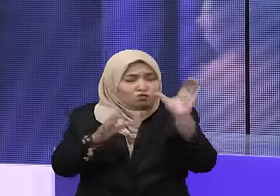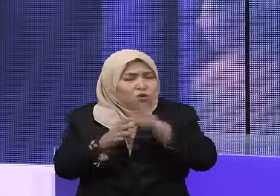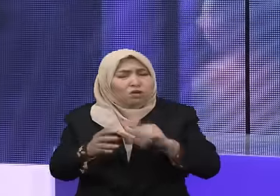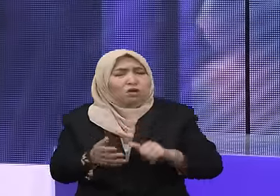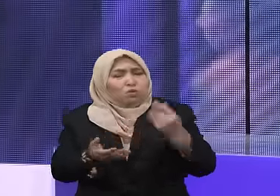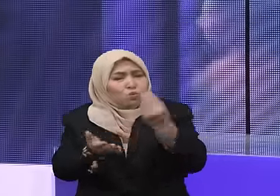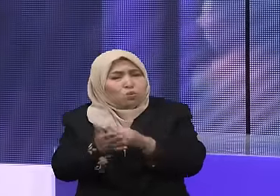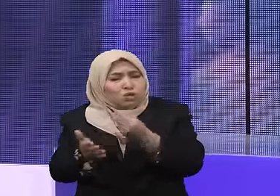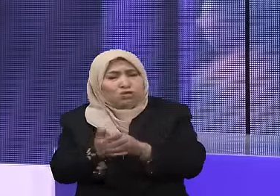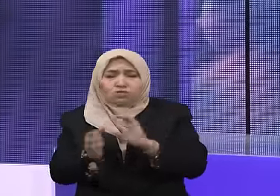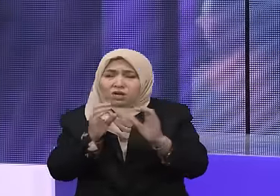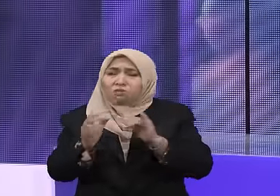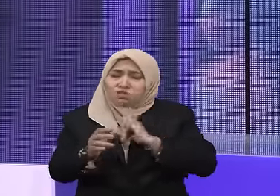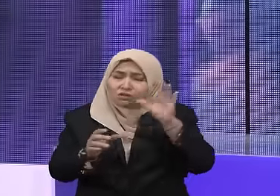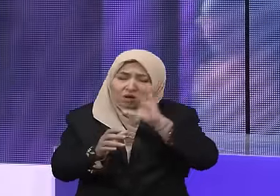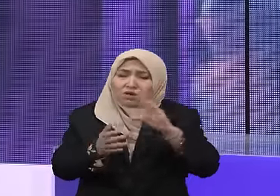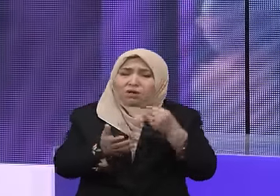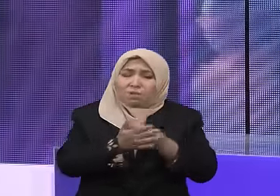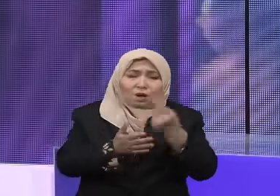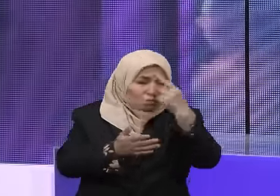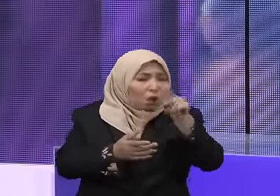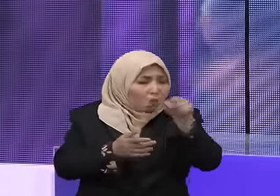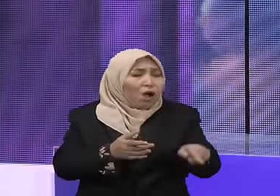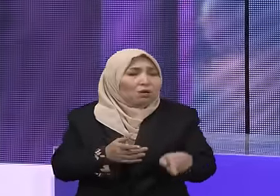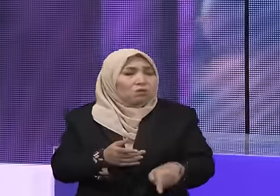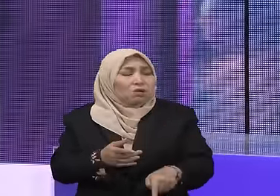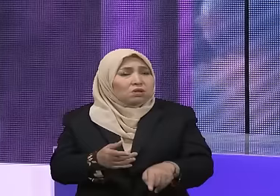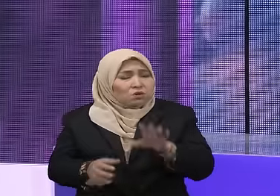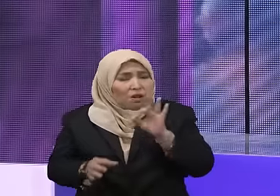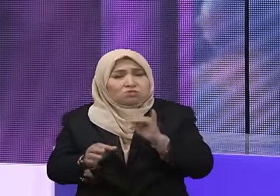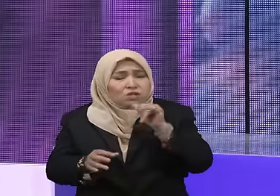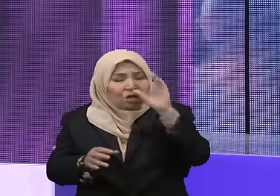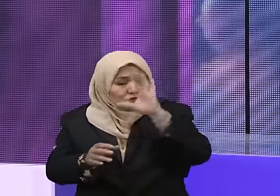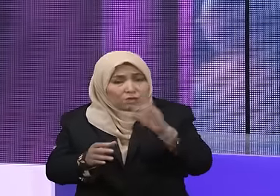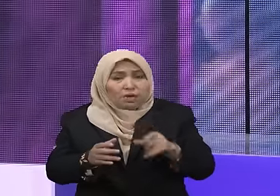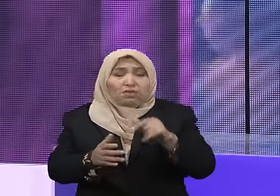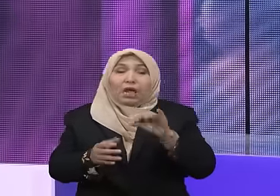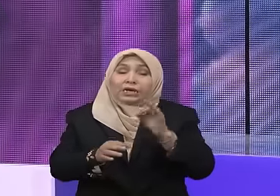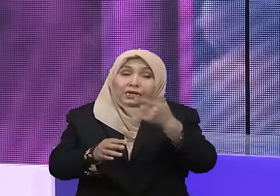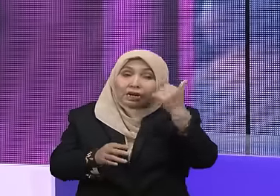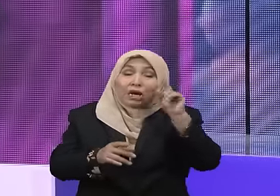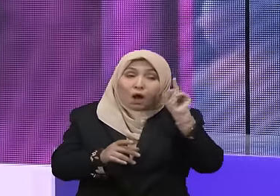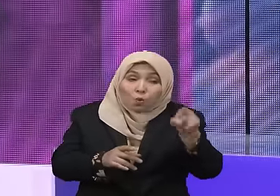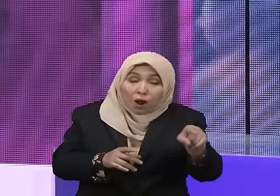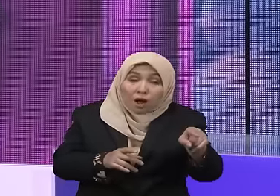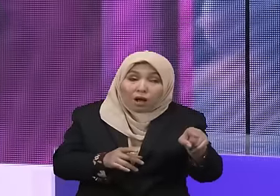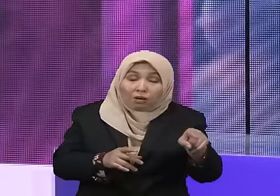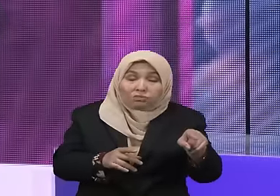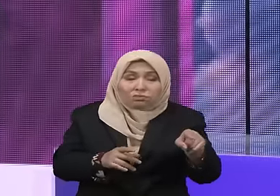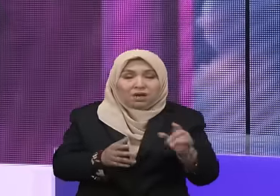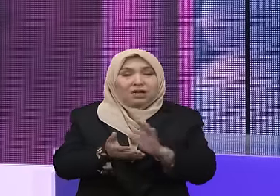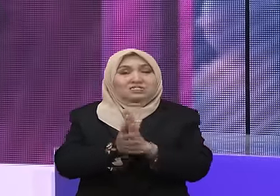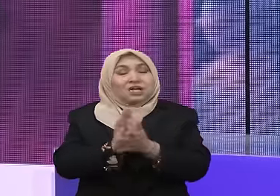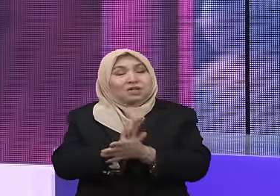sana sini, kemudian dia cakap, saya cari nafkah ni pasal awak tau. Kalau saya tak cari pasal awak. Jadi bila kerana awak, ia akan